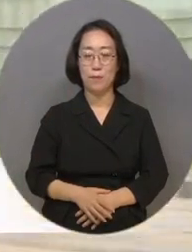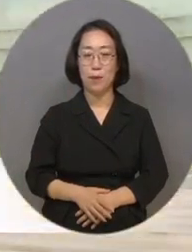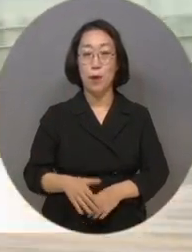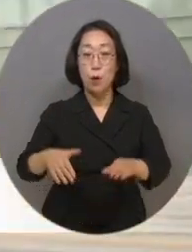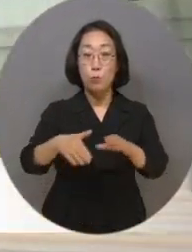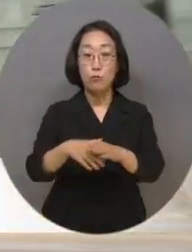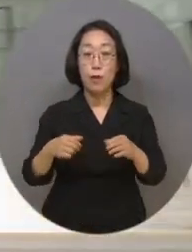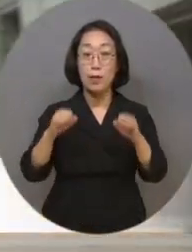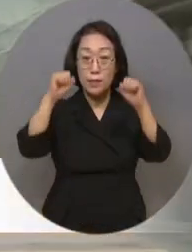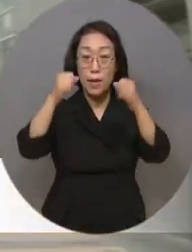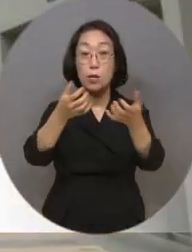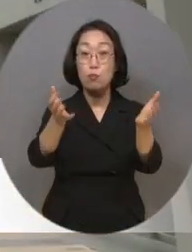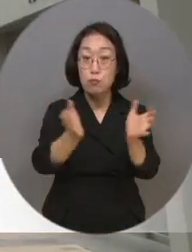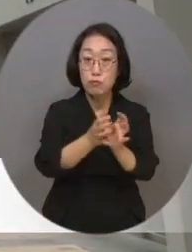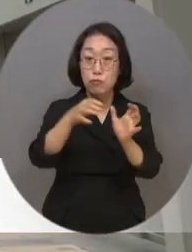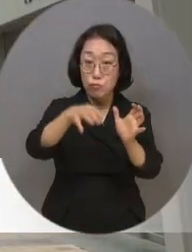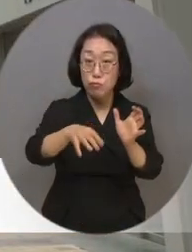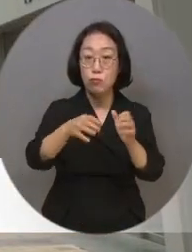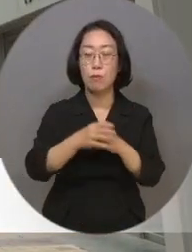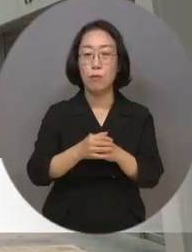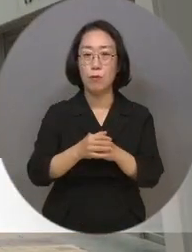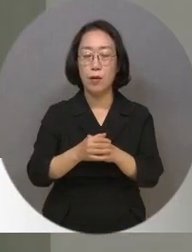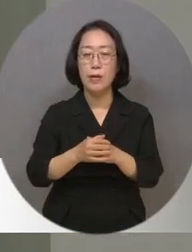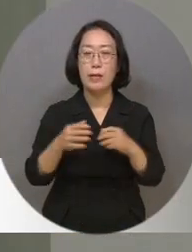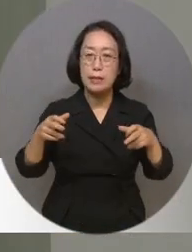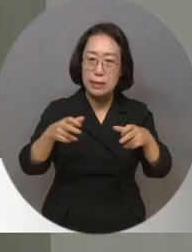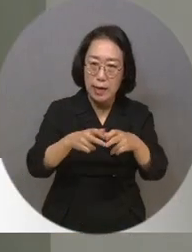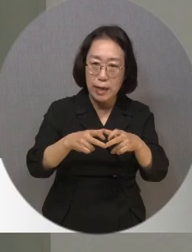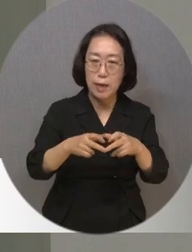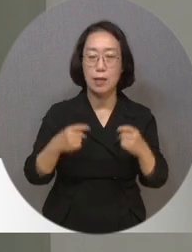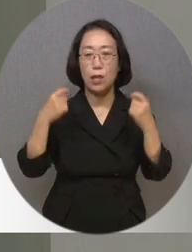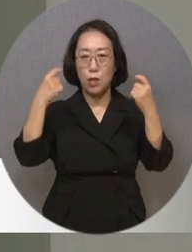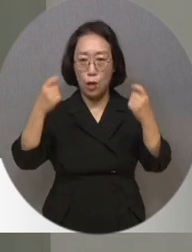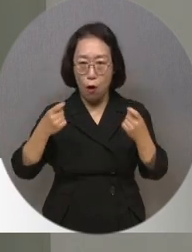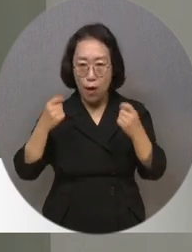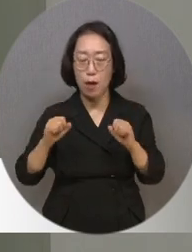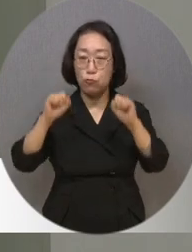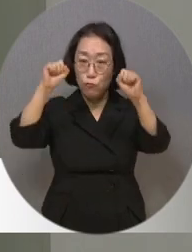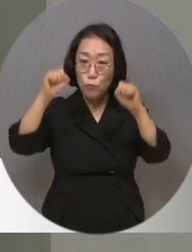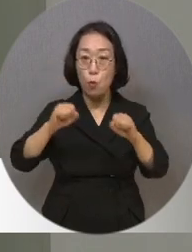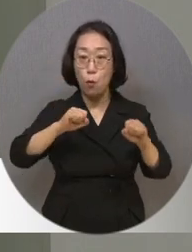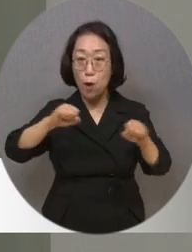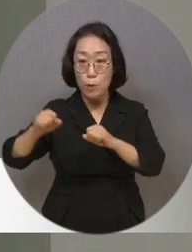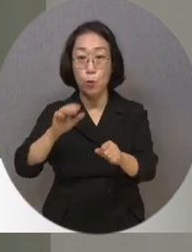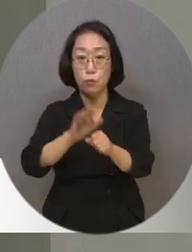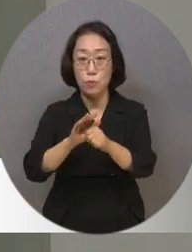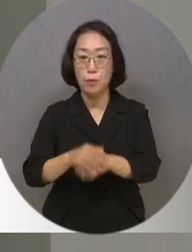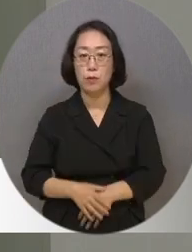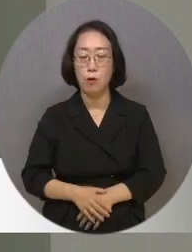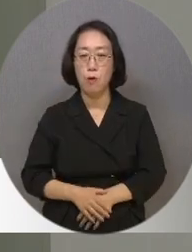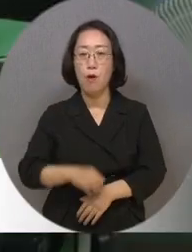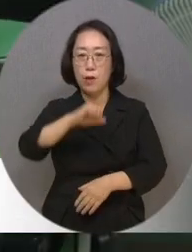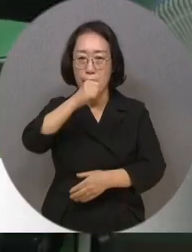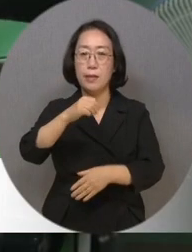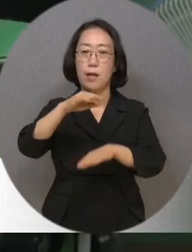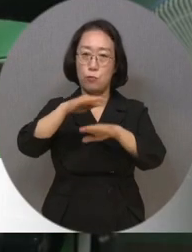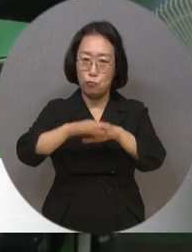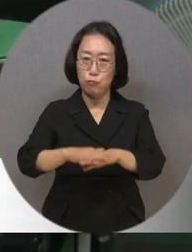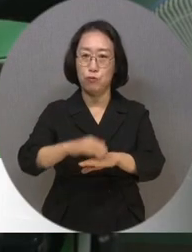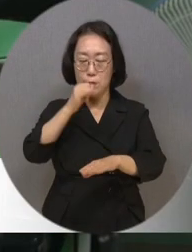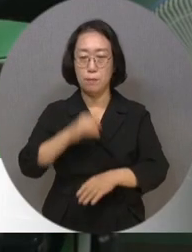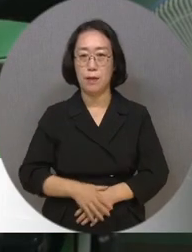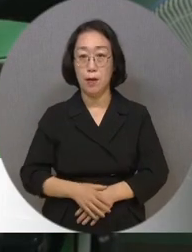문체부의 경우 내년 장애인 문화체육 관광활동 지원을 위해 2600억원 규모의 예산을 편성했습니다이는